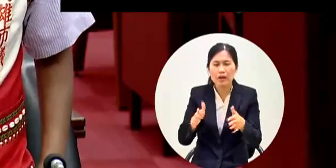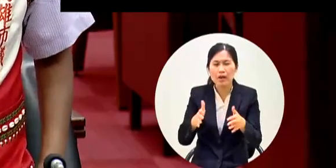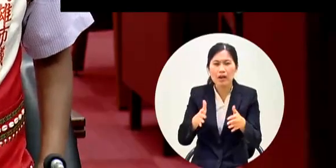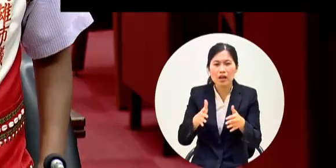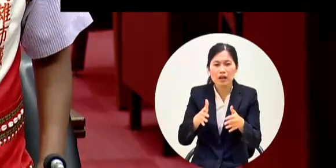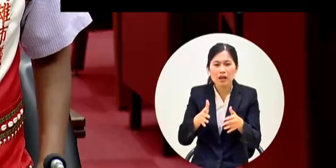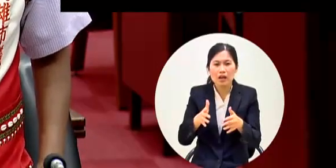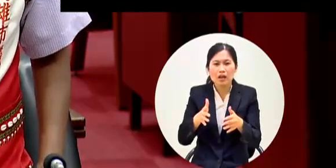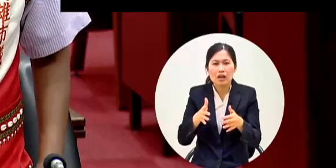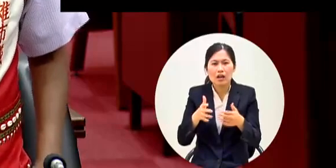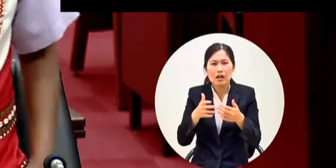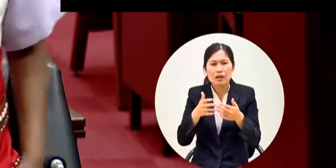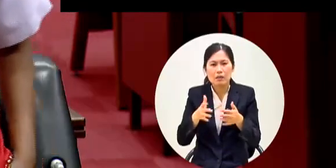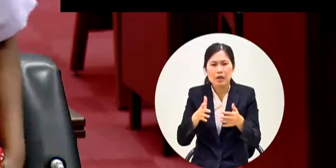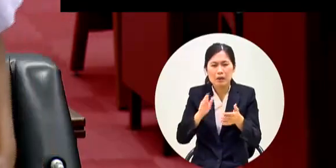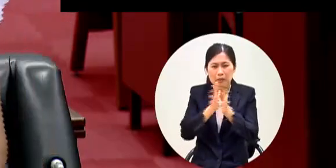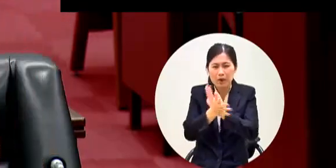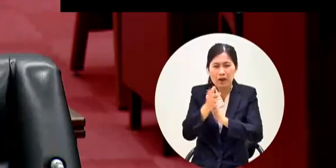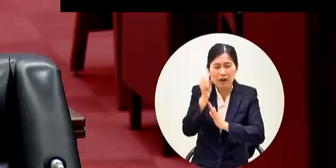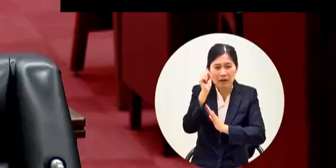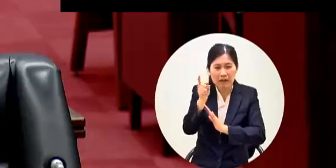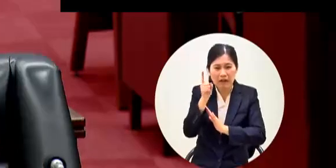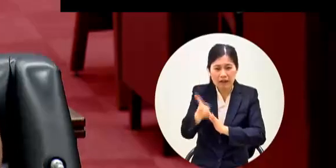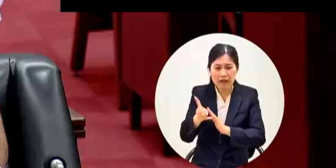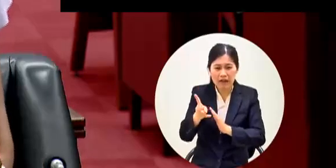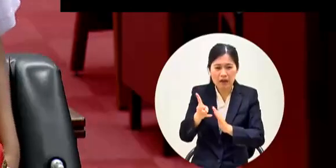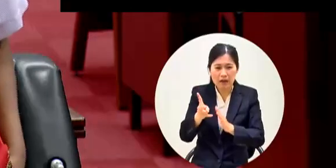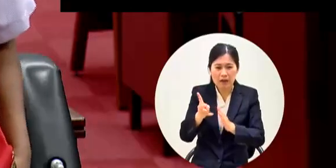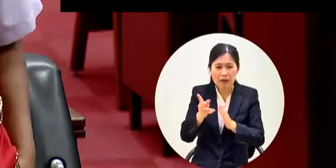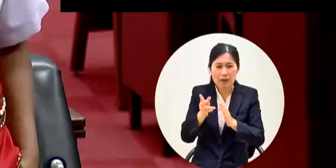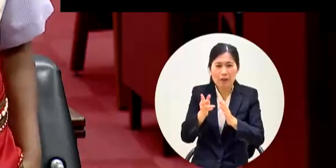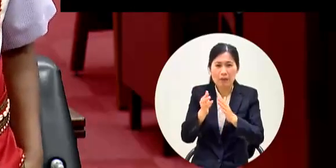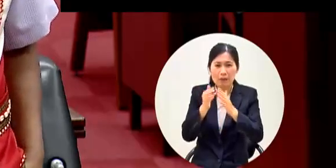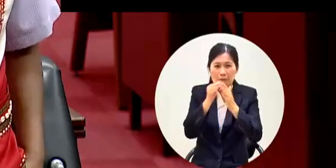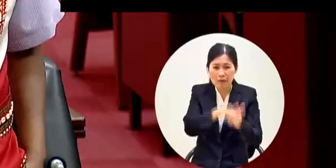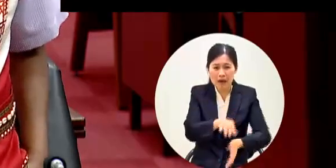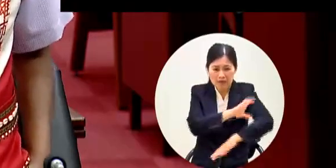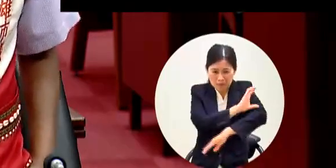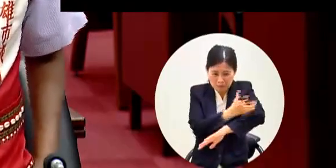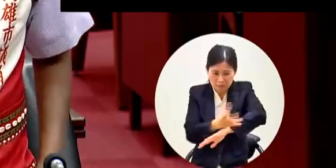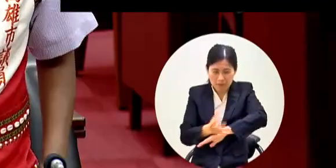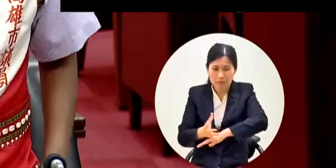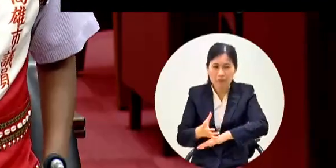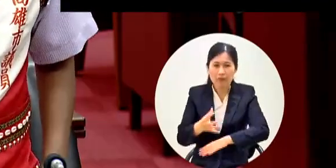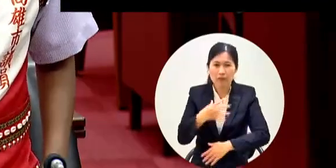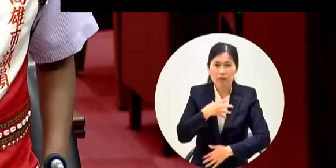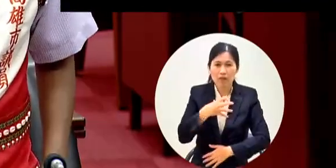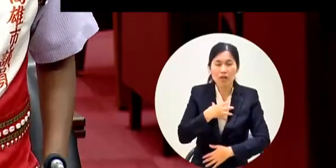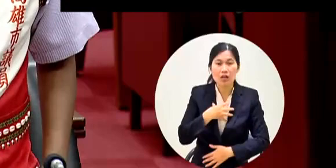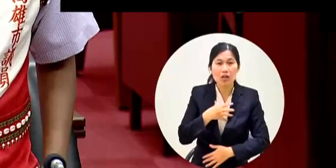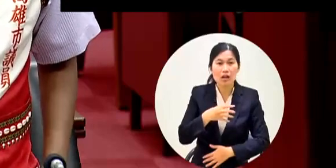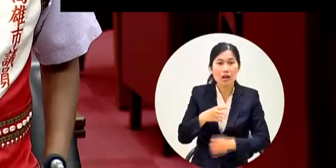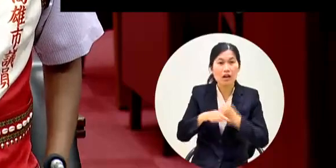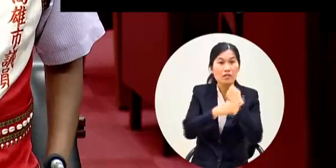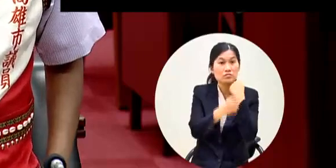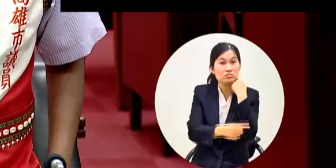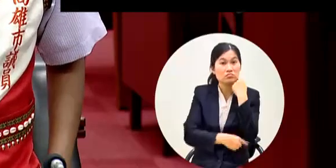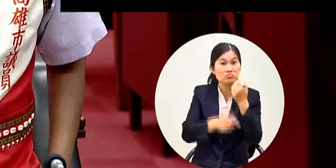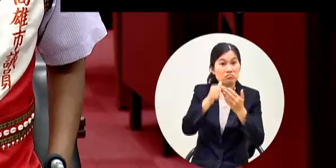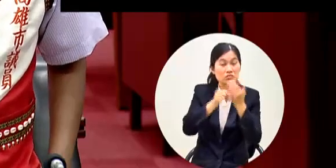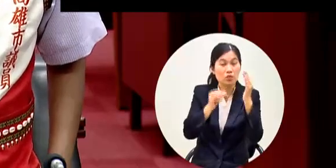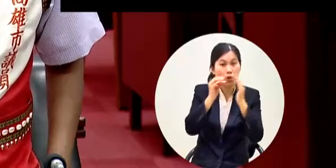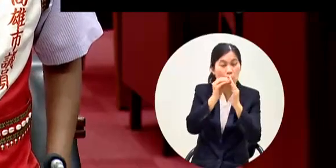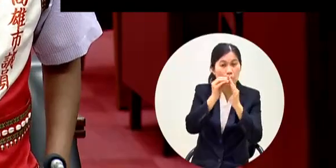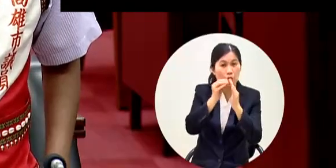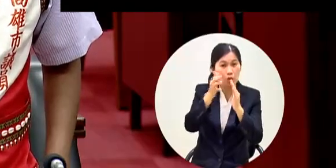区公所他不是在赚钱，希望高师单位，也就是水利局跟河川局，把